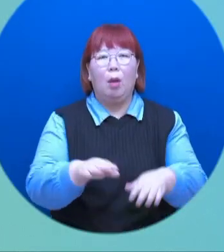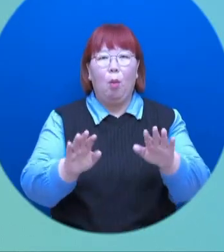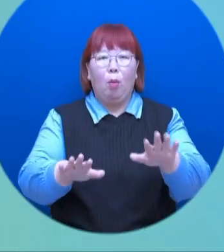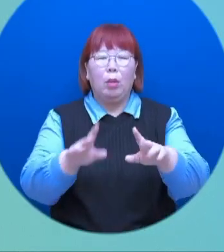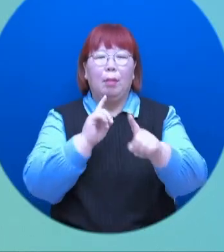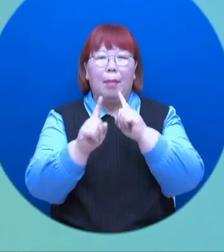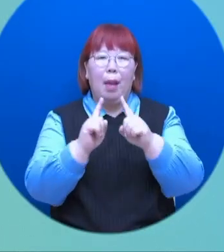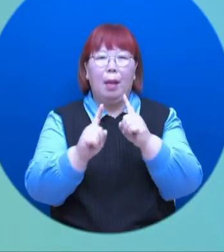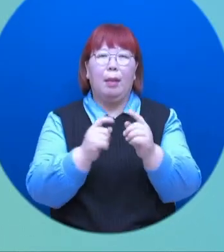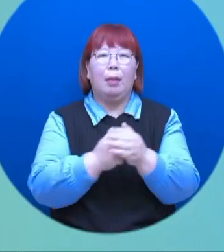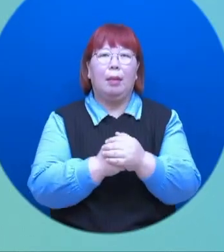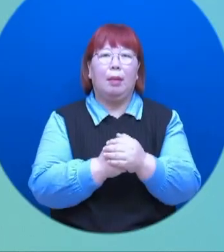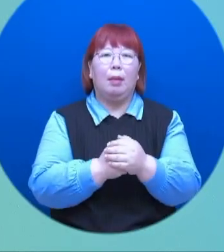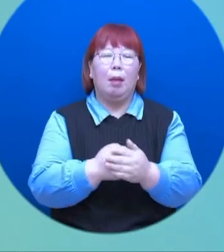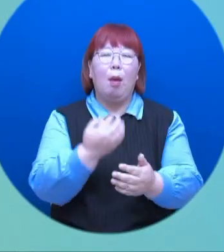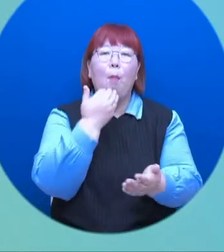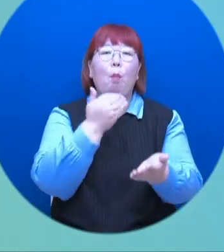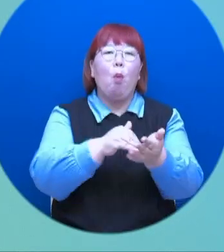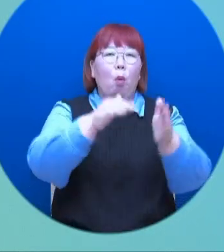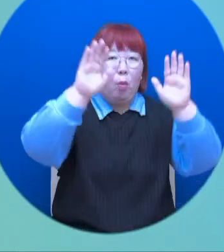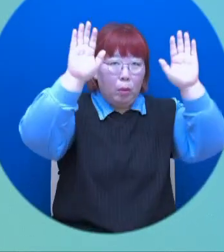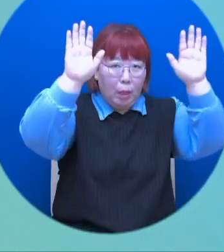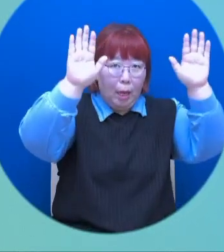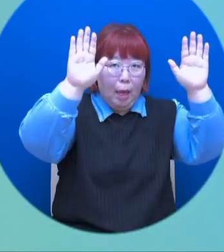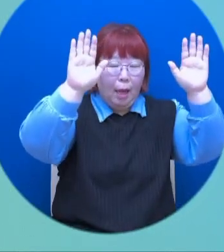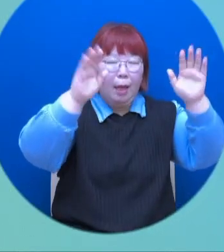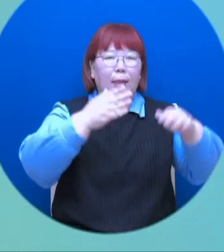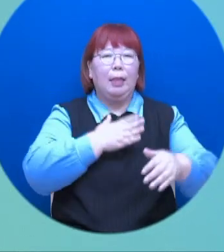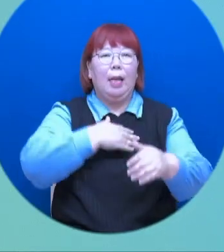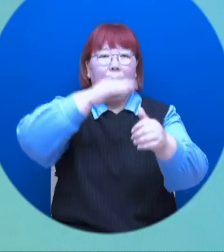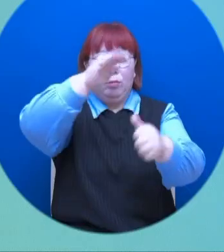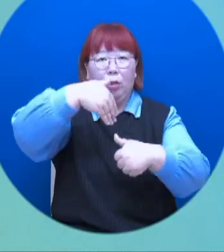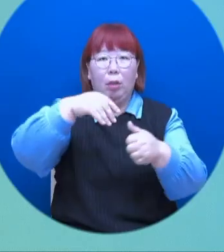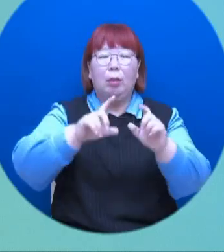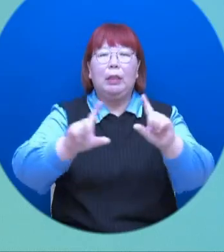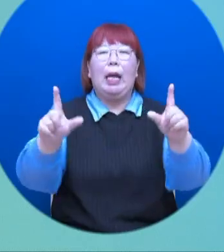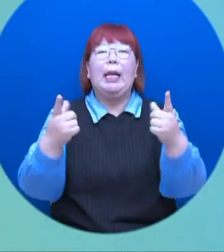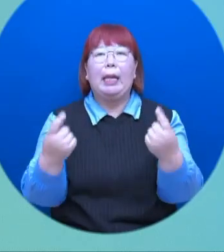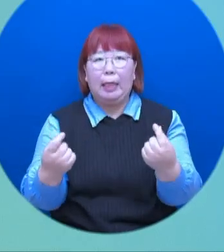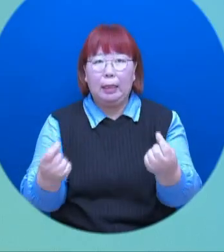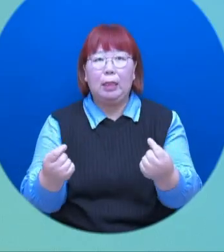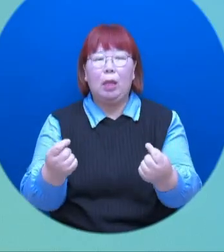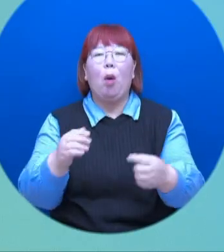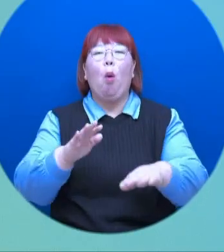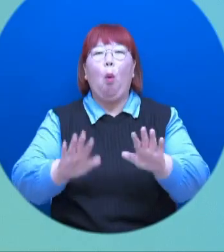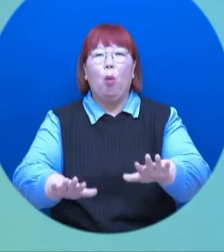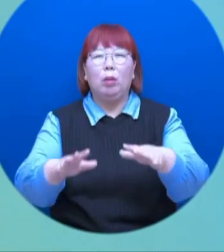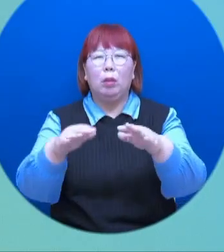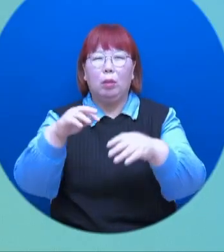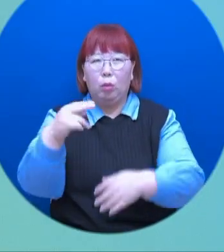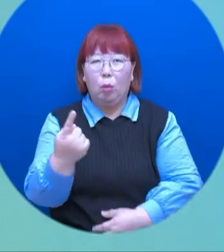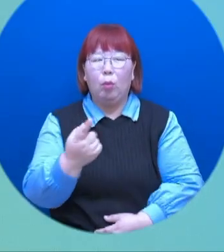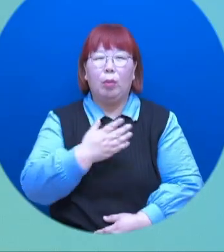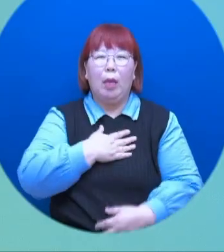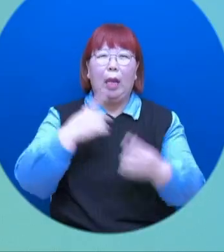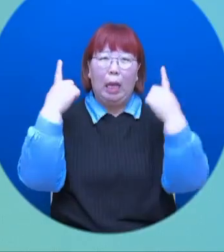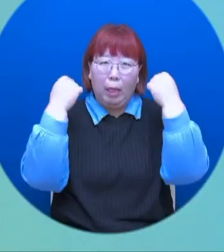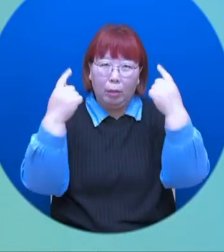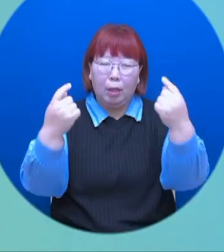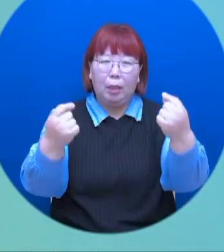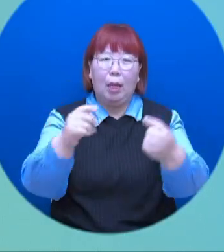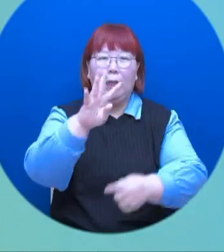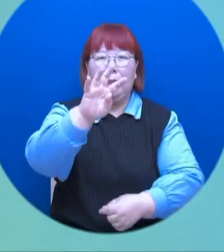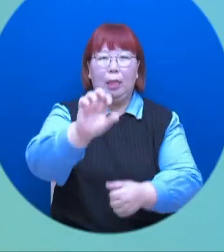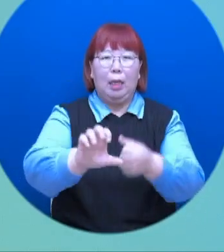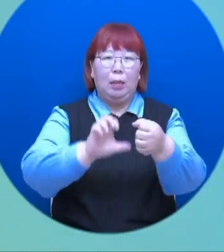말씀? 모세가 나를 부르던 날과 같이 오늘도 내가 여전하니 45년